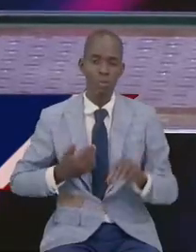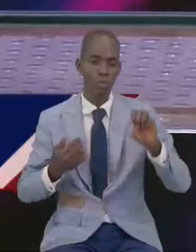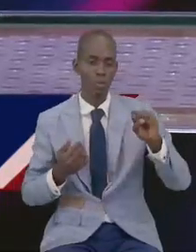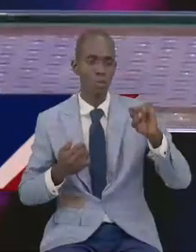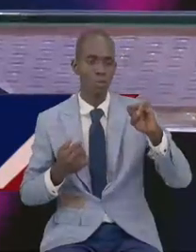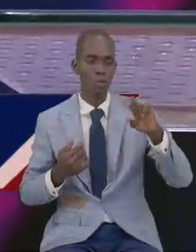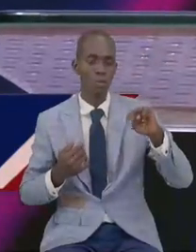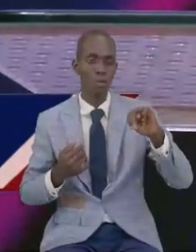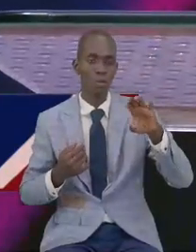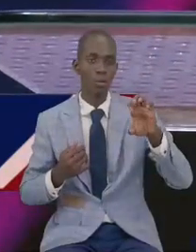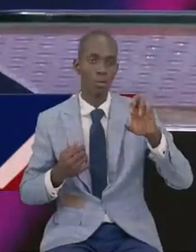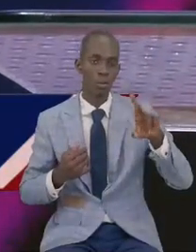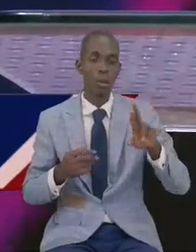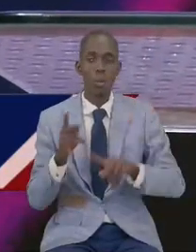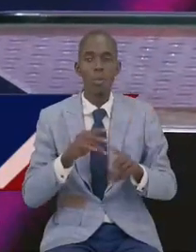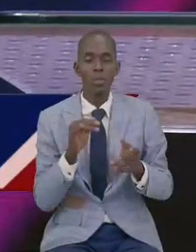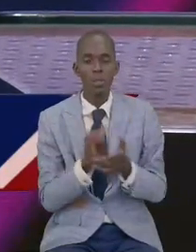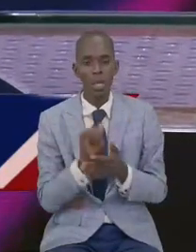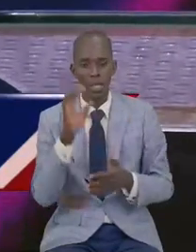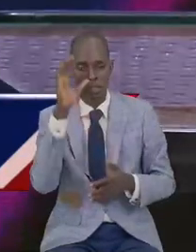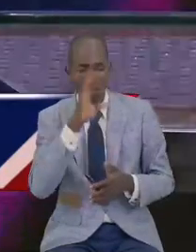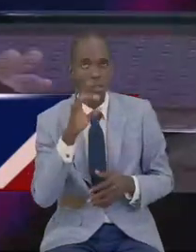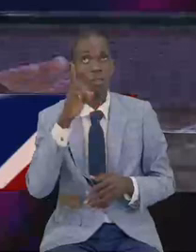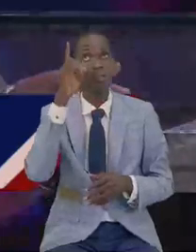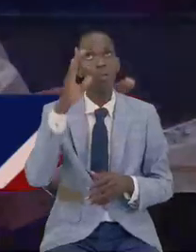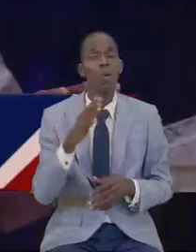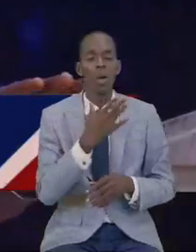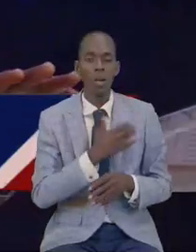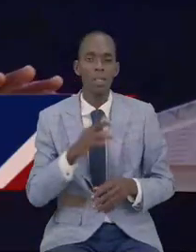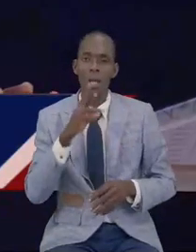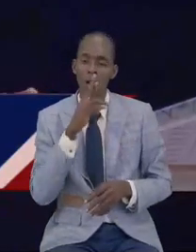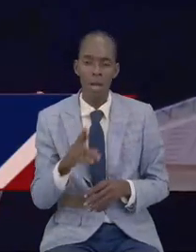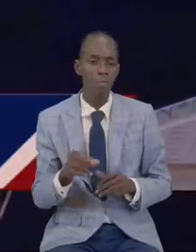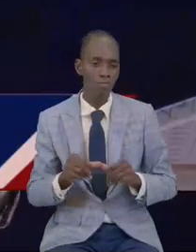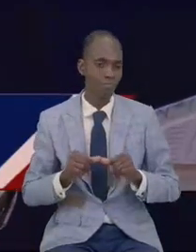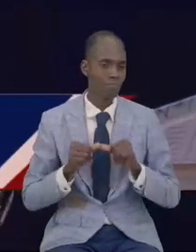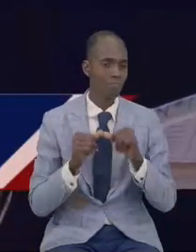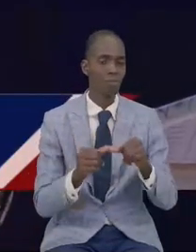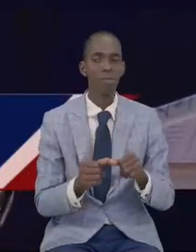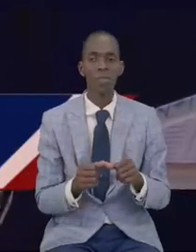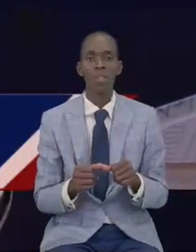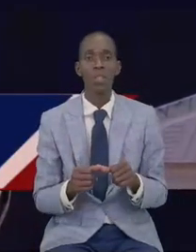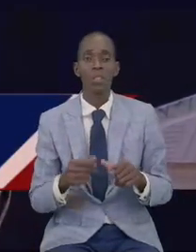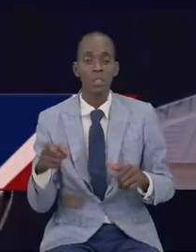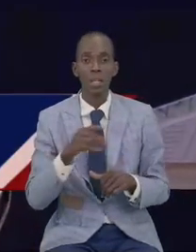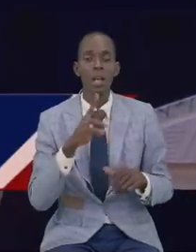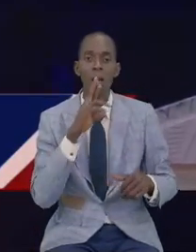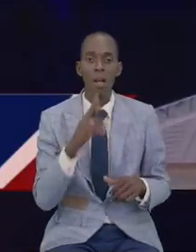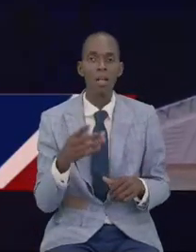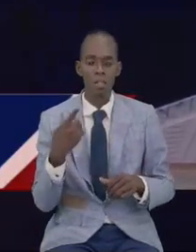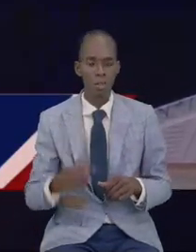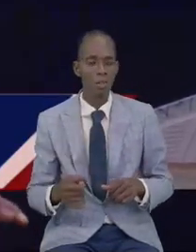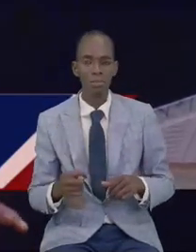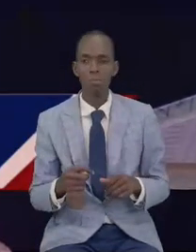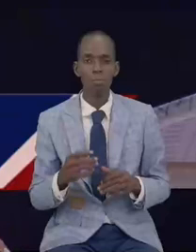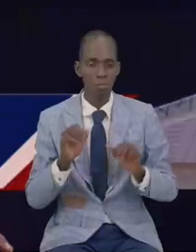qui cherchent Dieu et qui sont des âmes sanctifiées. Les âmes sincères sont des âmes affermies. Les âmes sincères sont